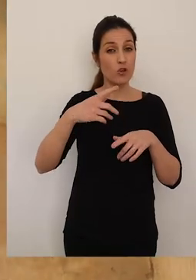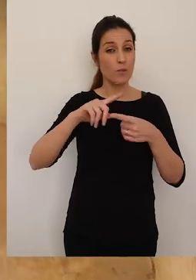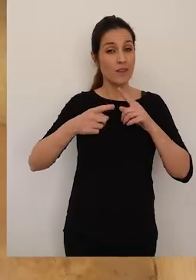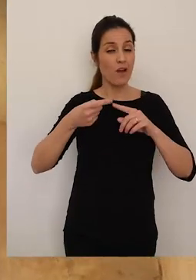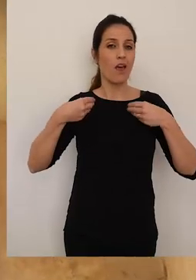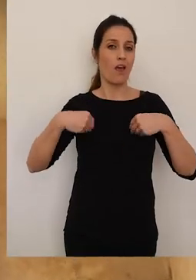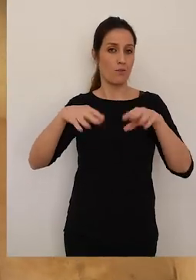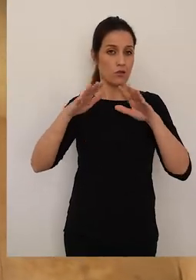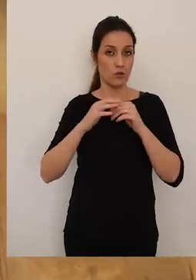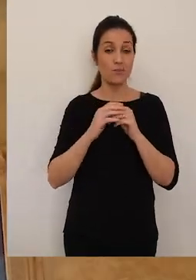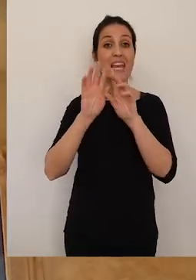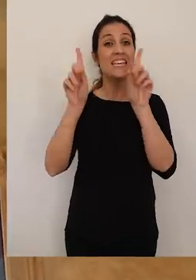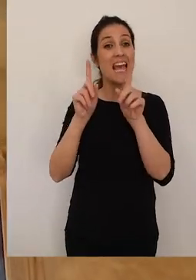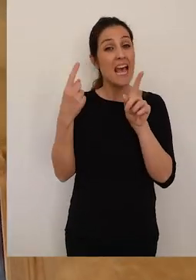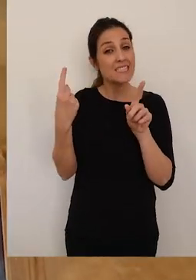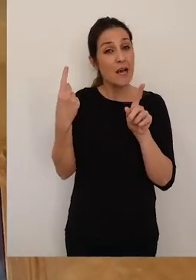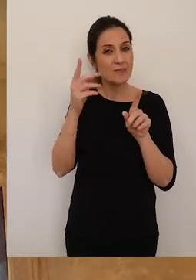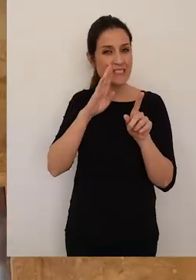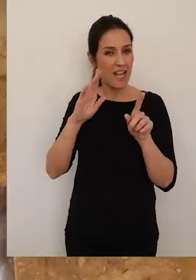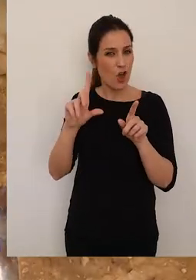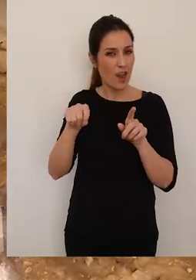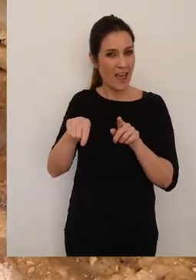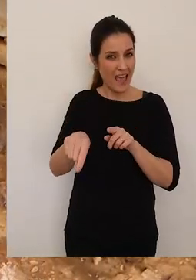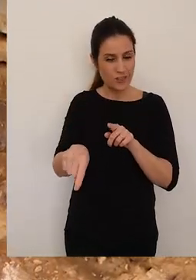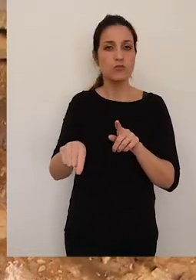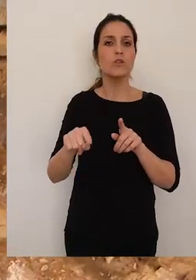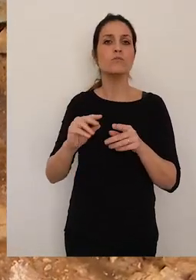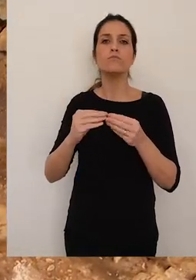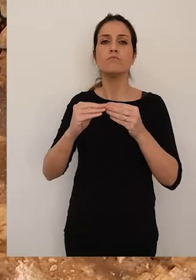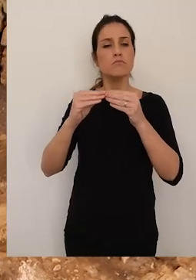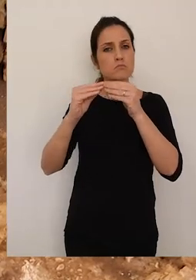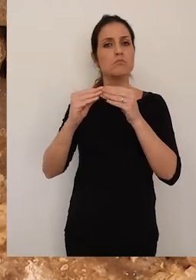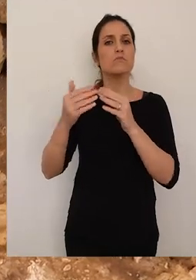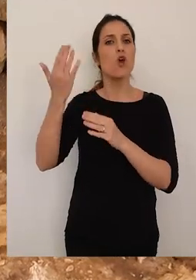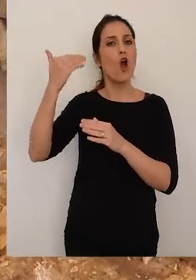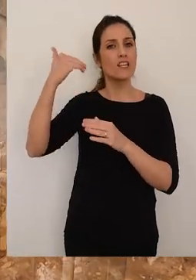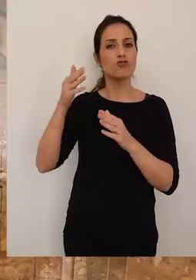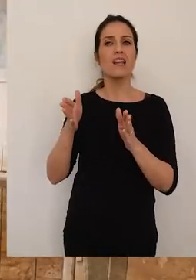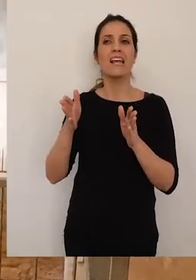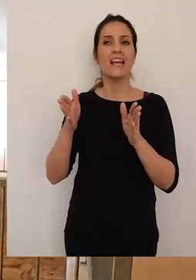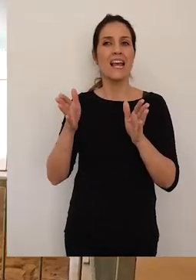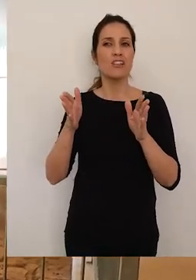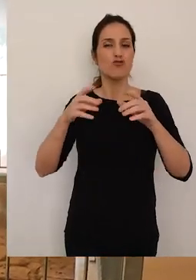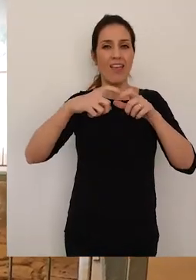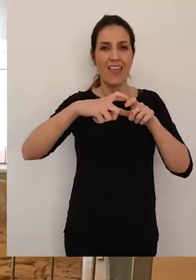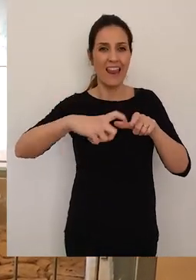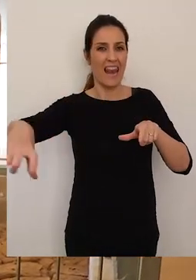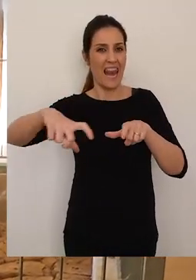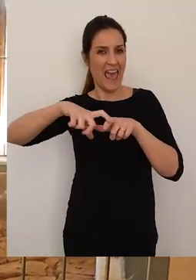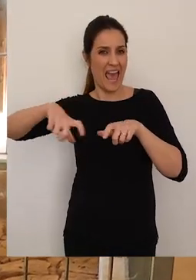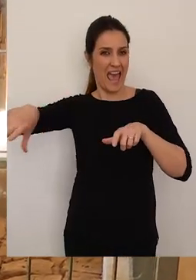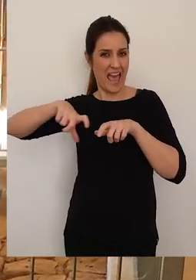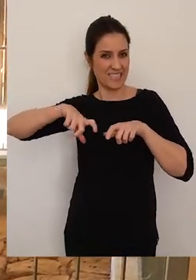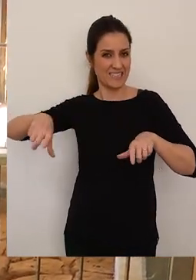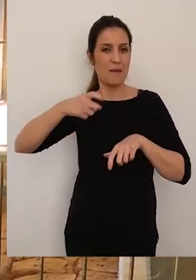La chiesa risale all'età medievale e conserva i resti del pavimento originario, costituito in lastre di pietra calcarea di forma